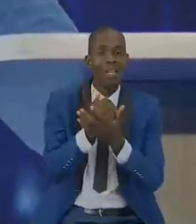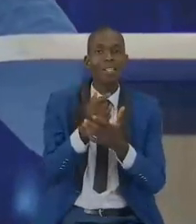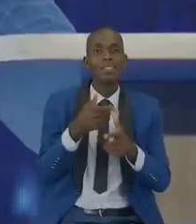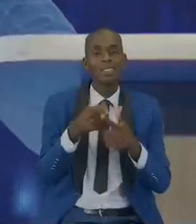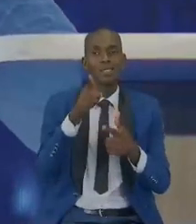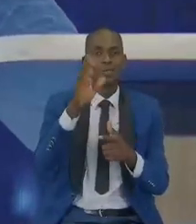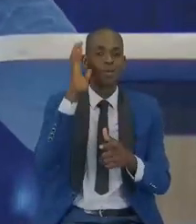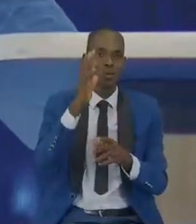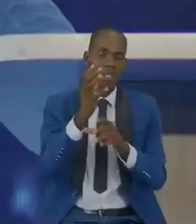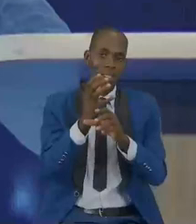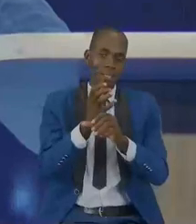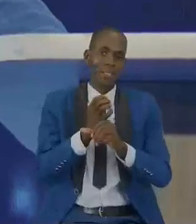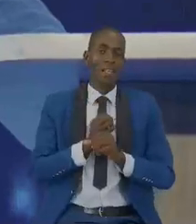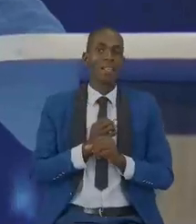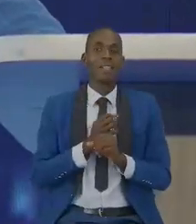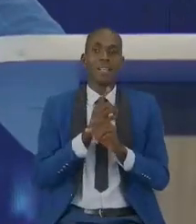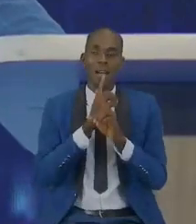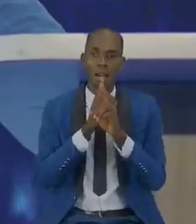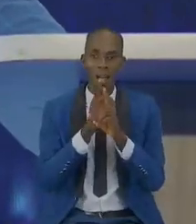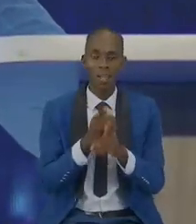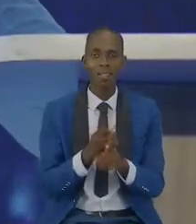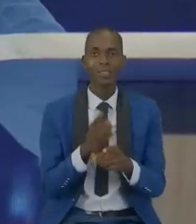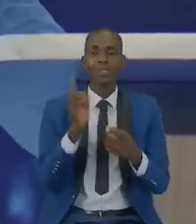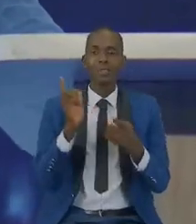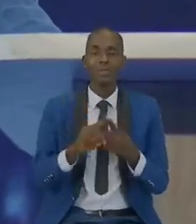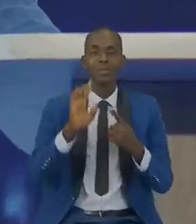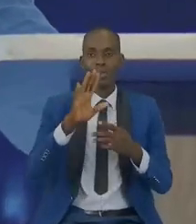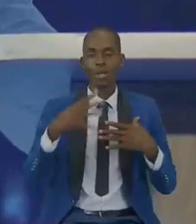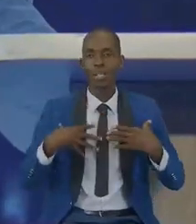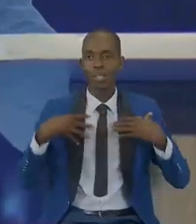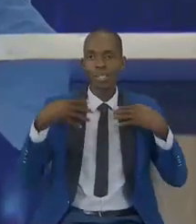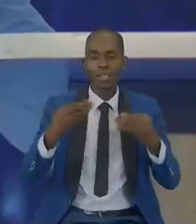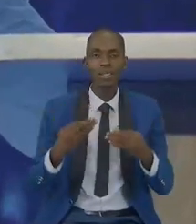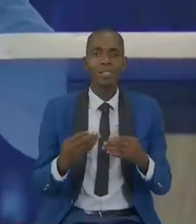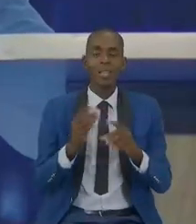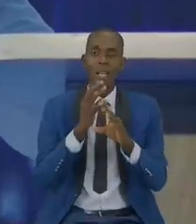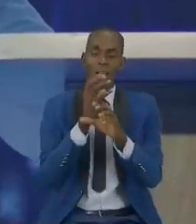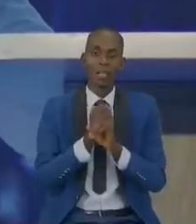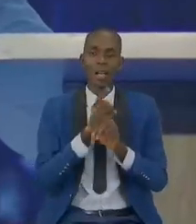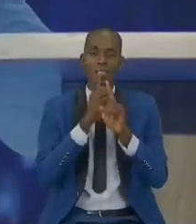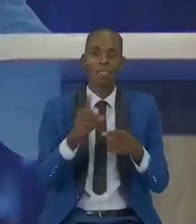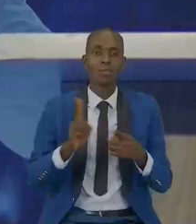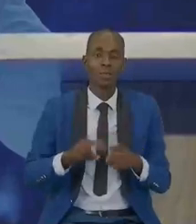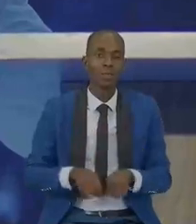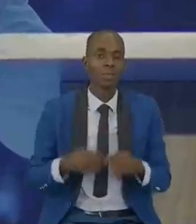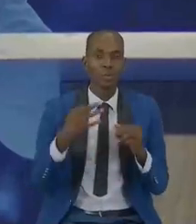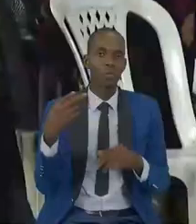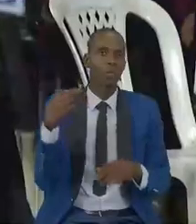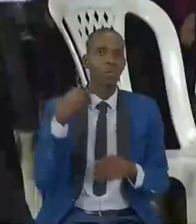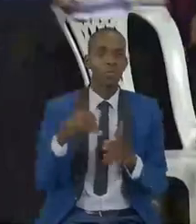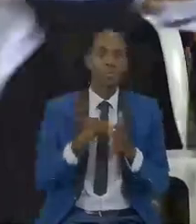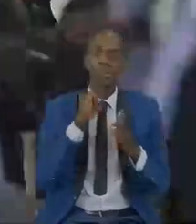cette réalisation de la guérison, de la délivrance, du brisement de